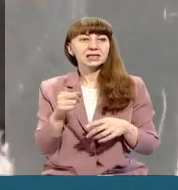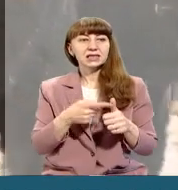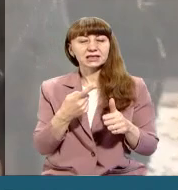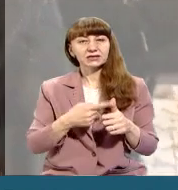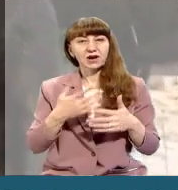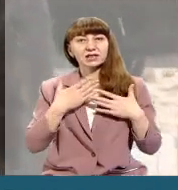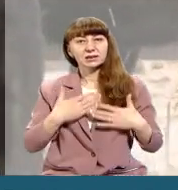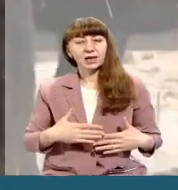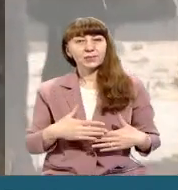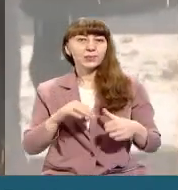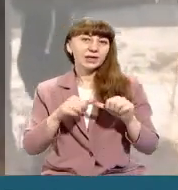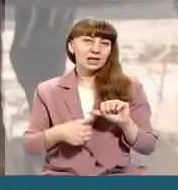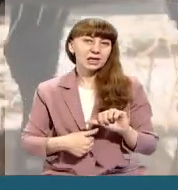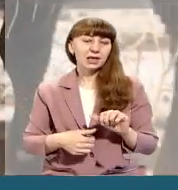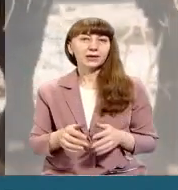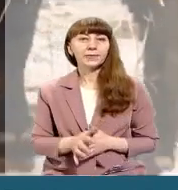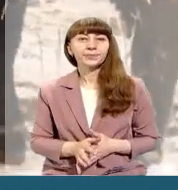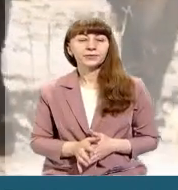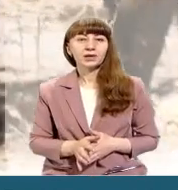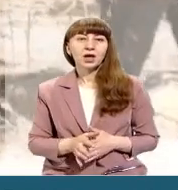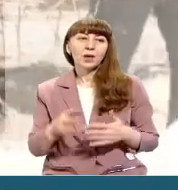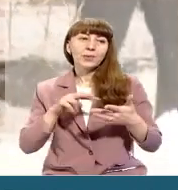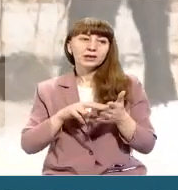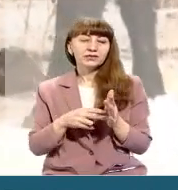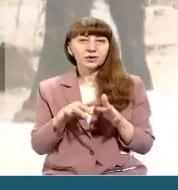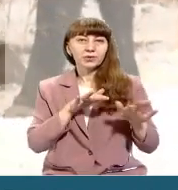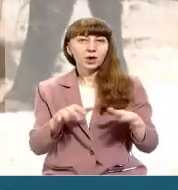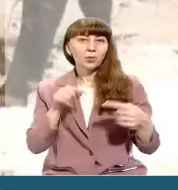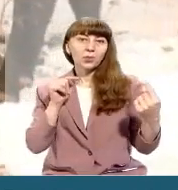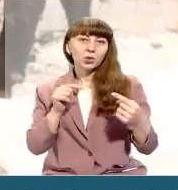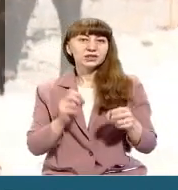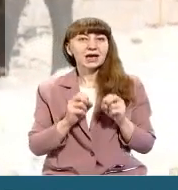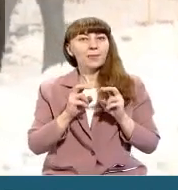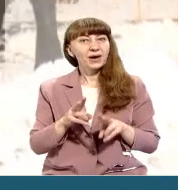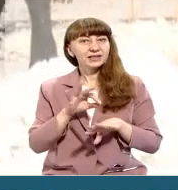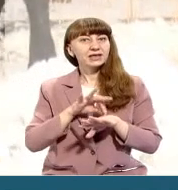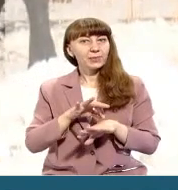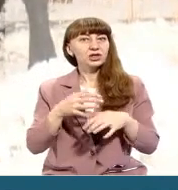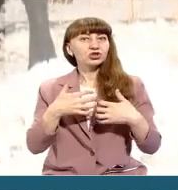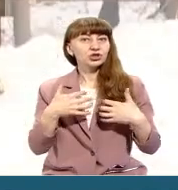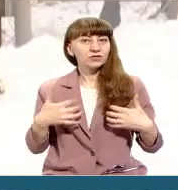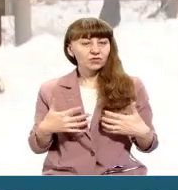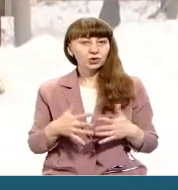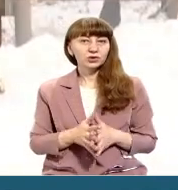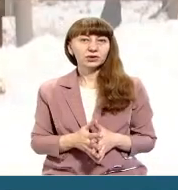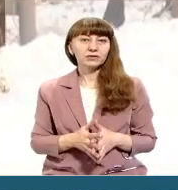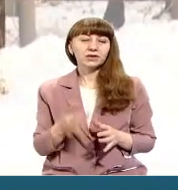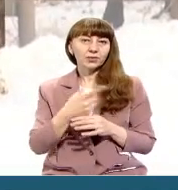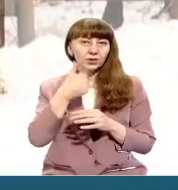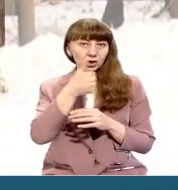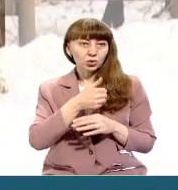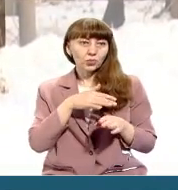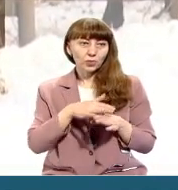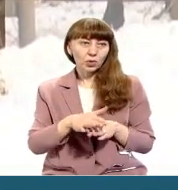стабильной плановые ветеринарно профилактические мероприятия против особо опасных и энти заболеваний в этом